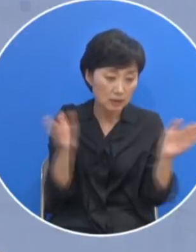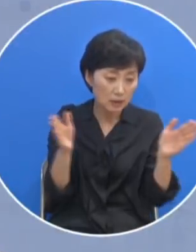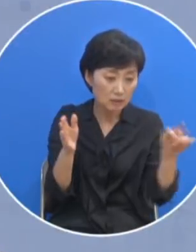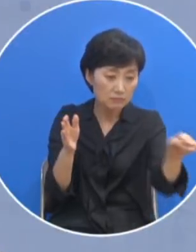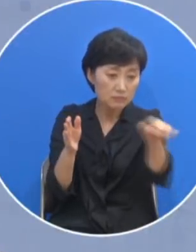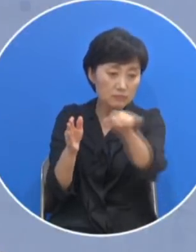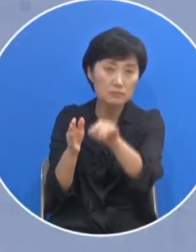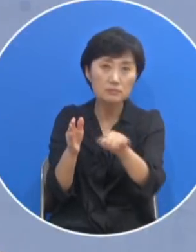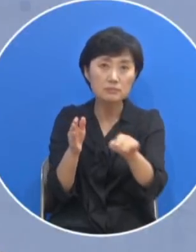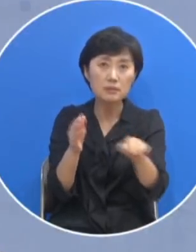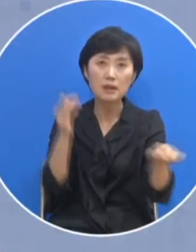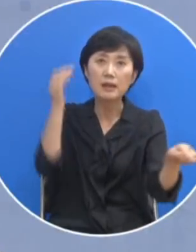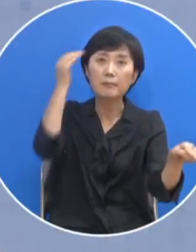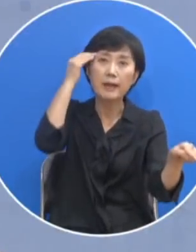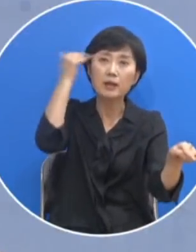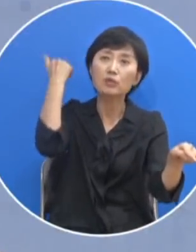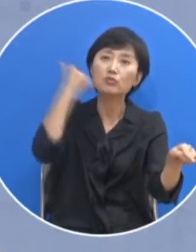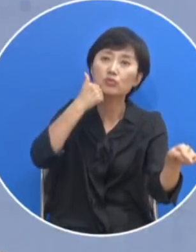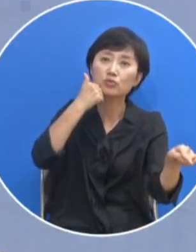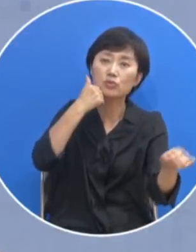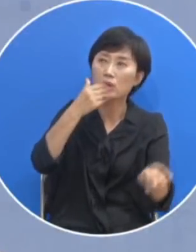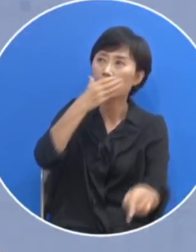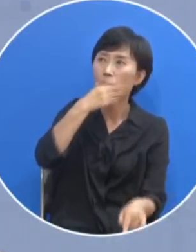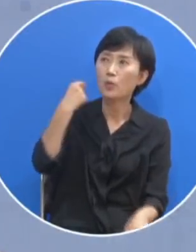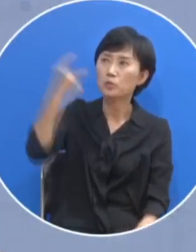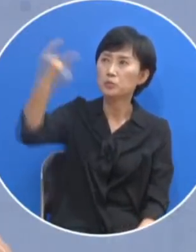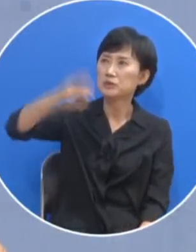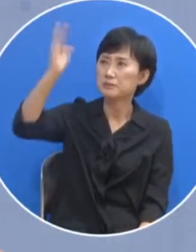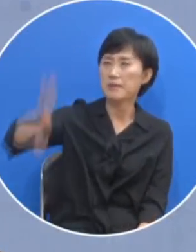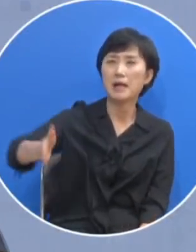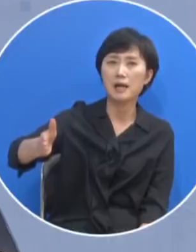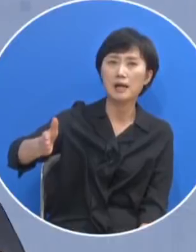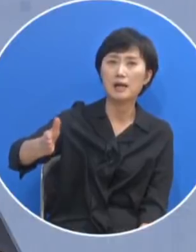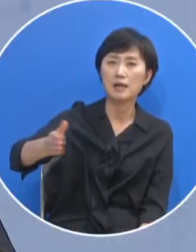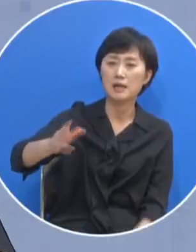그 그 짐을 저리 줘 그가 저건 밥을 넣은 거예요